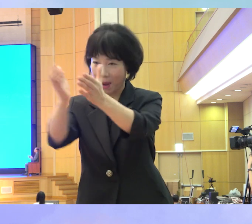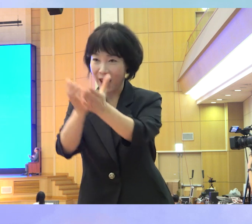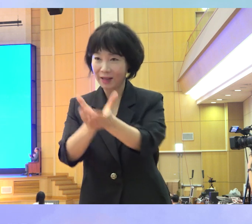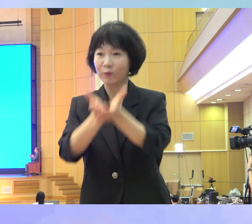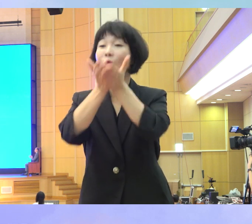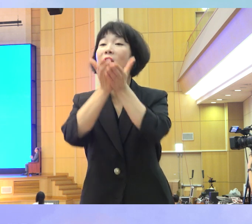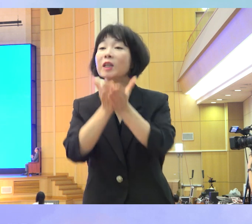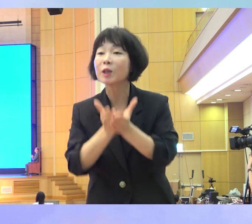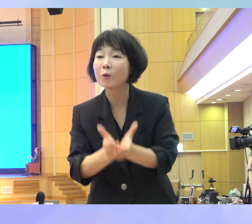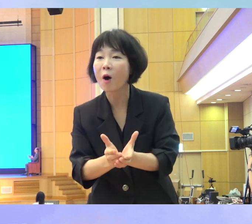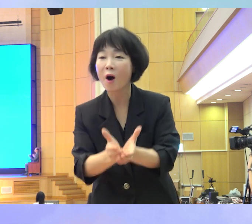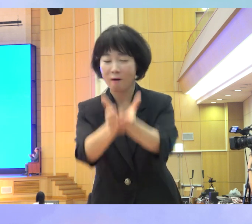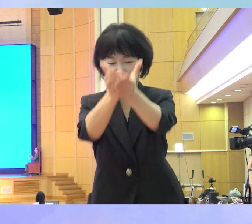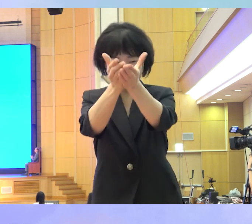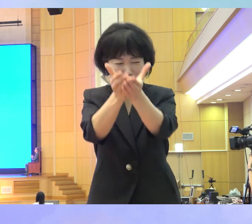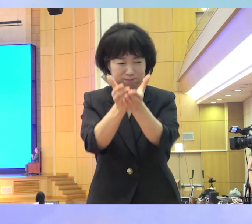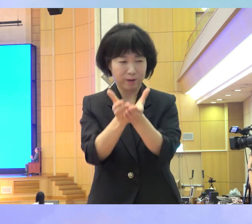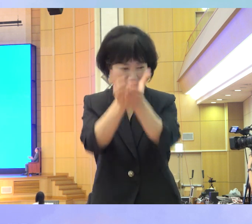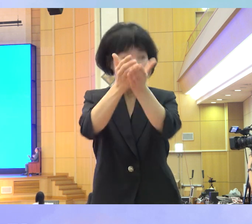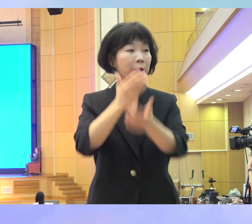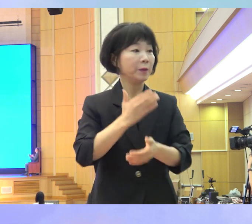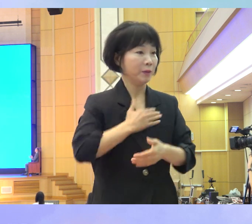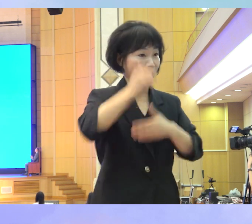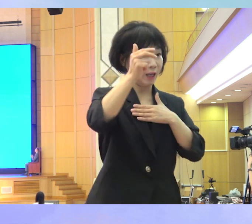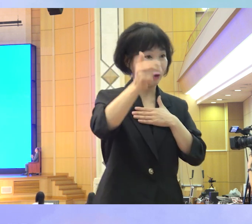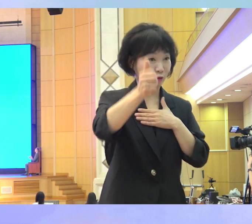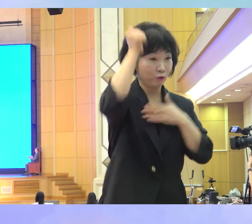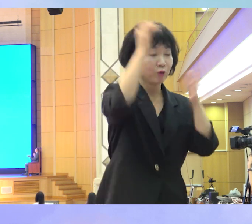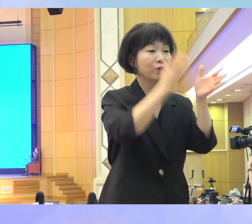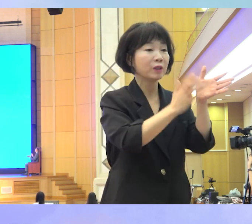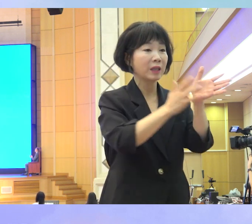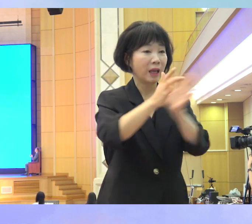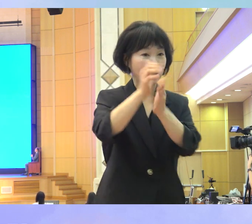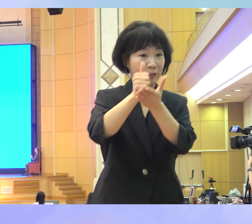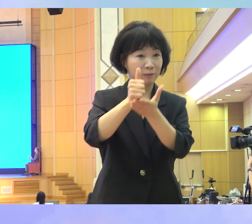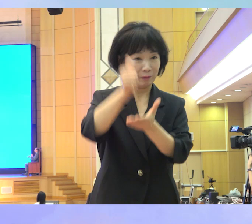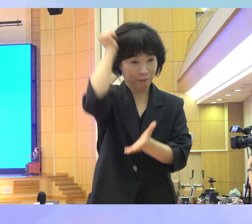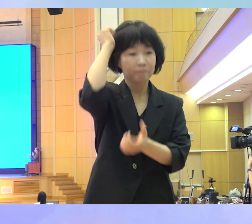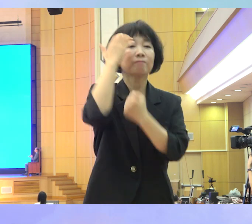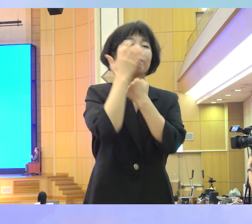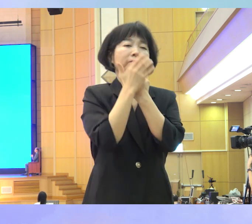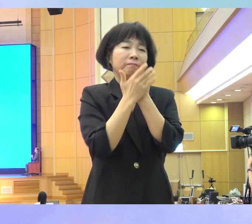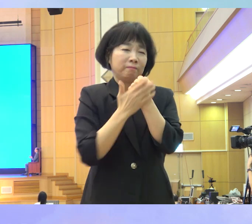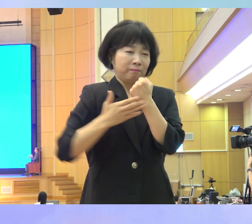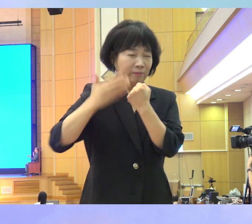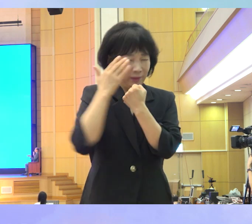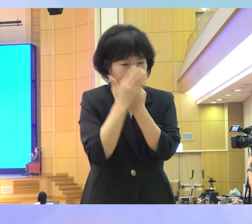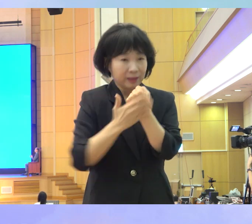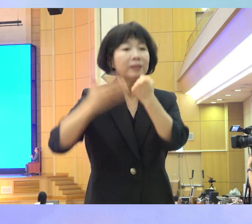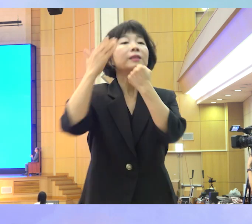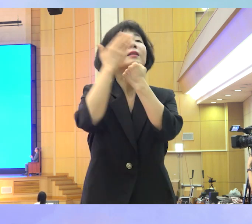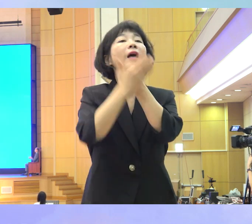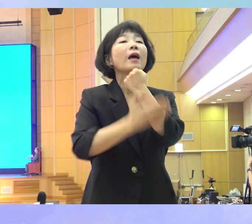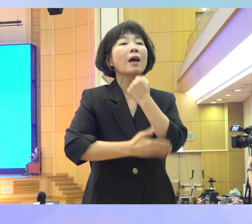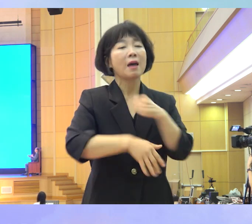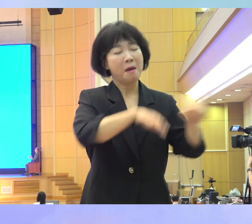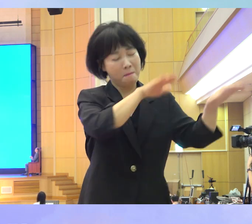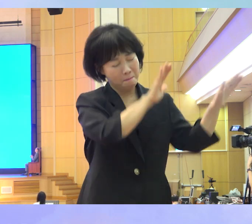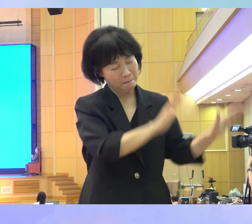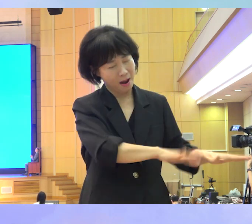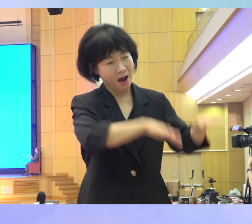창파의 배 띄워 내 주 예수 은혜의